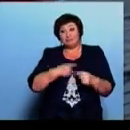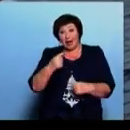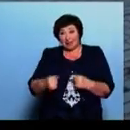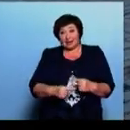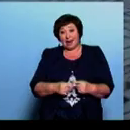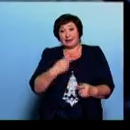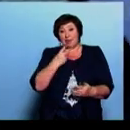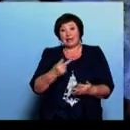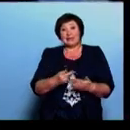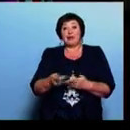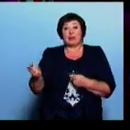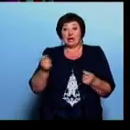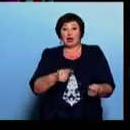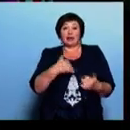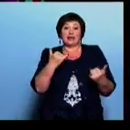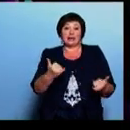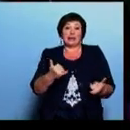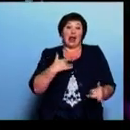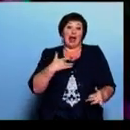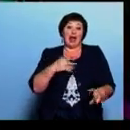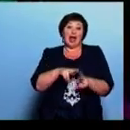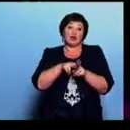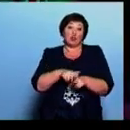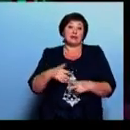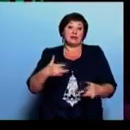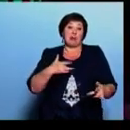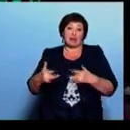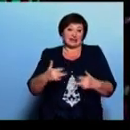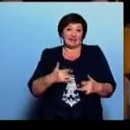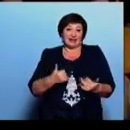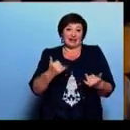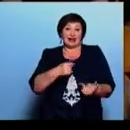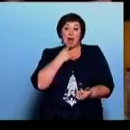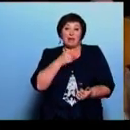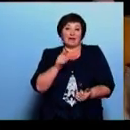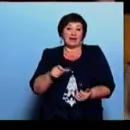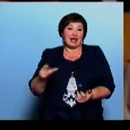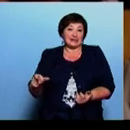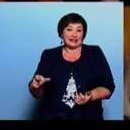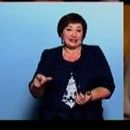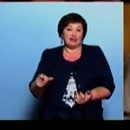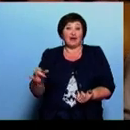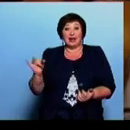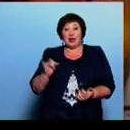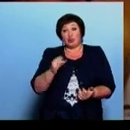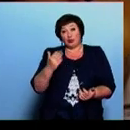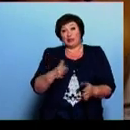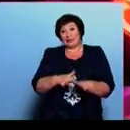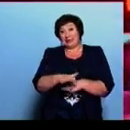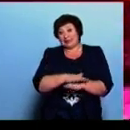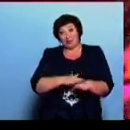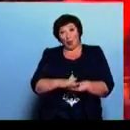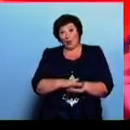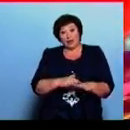году представление посетят более 20 тысяч учеников первых классов. Артисты цирка подготовили 15 праздничных шоу, число